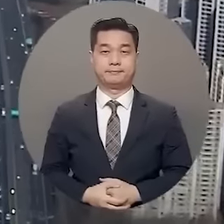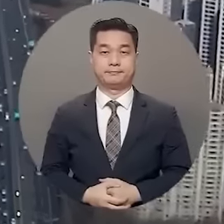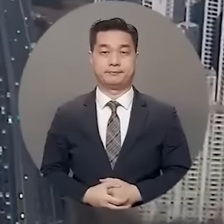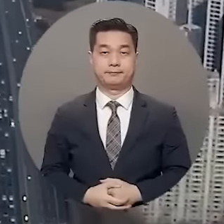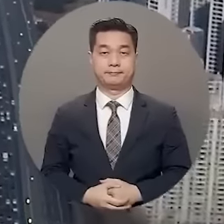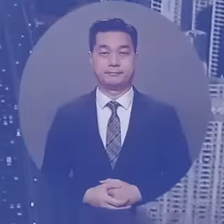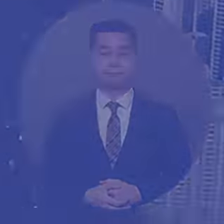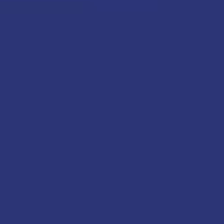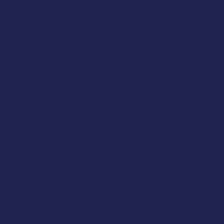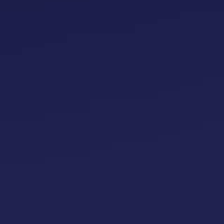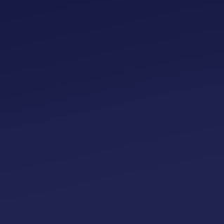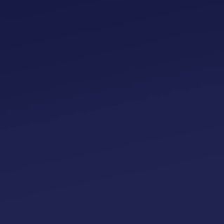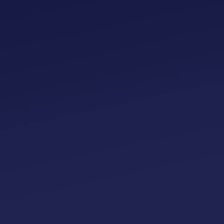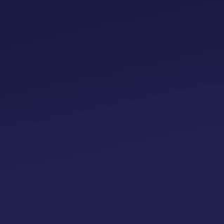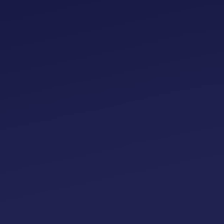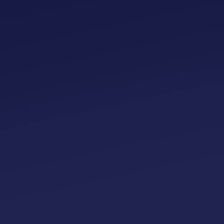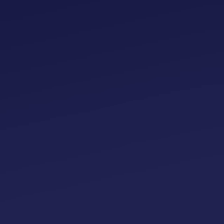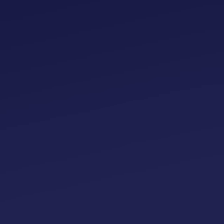홍신영